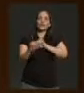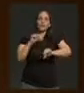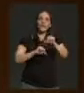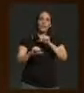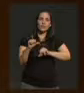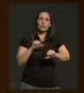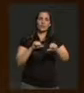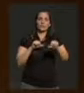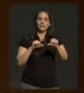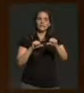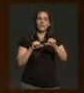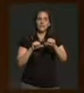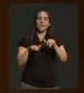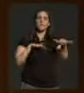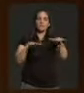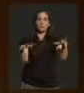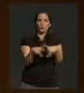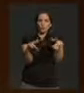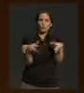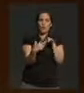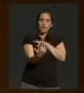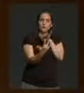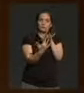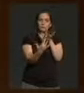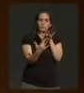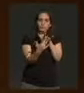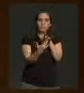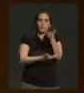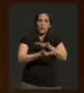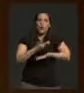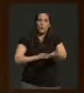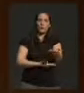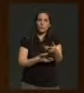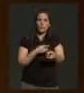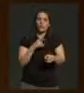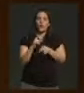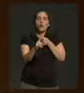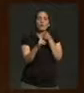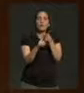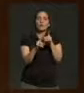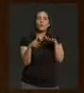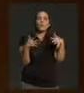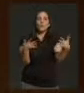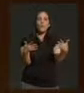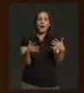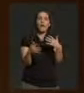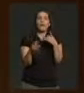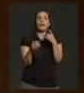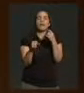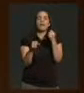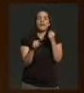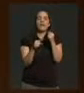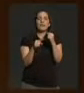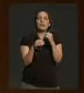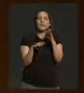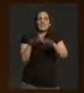Lan guzti hauetan, Fundación Athletic Club Fundazioaren protagonismoa handia da oso, eta are handiago